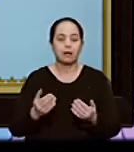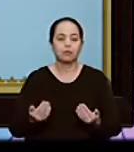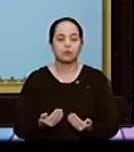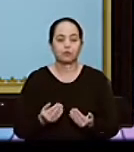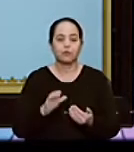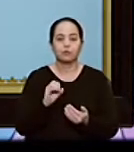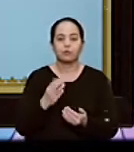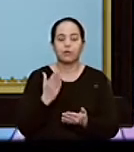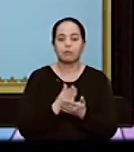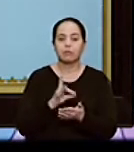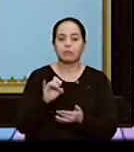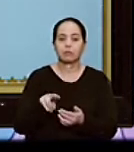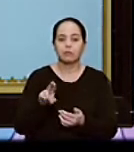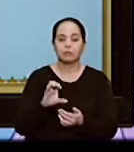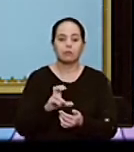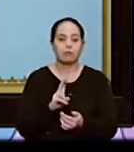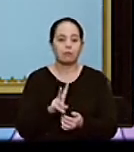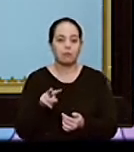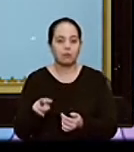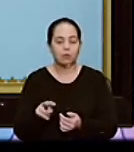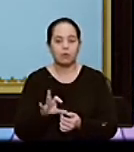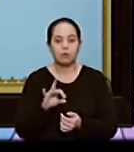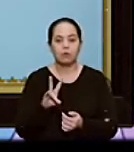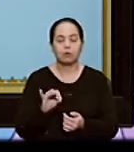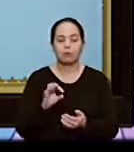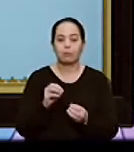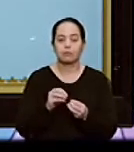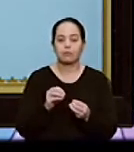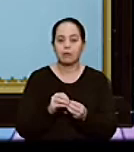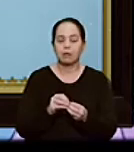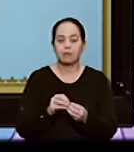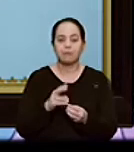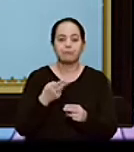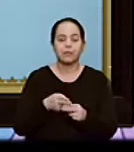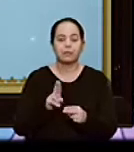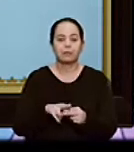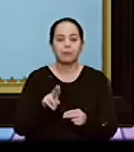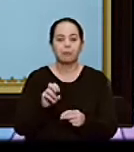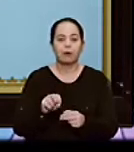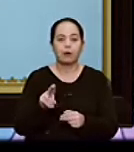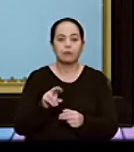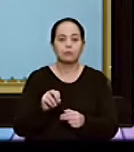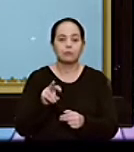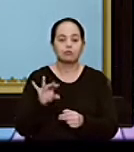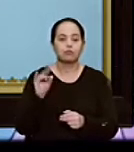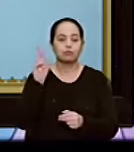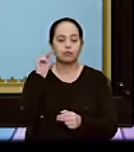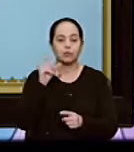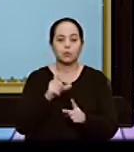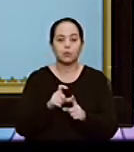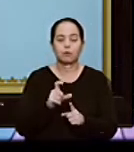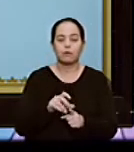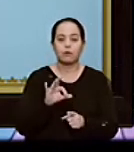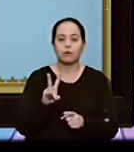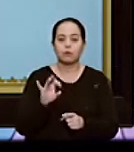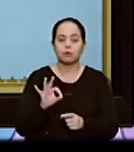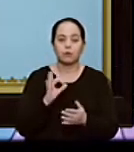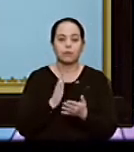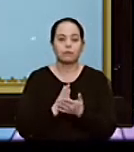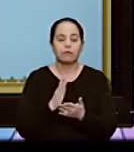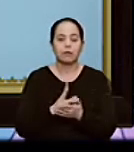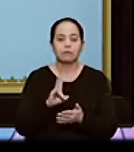неодушевленным, существительное имеет род и склонение, а непостоянные признаки – это падеж и число. Слово